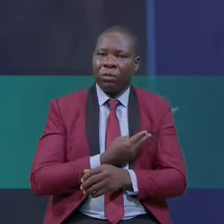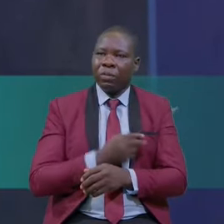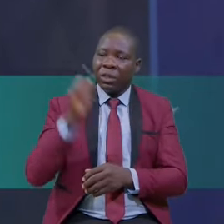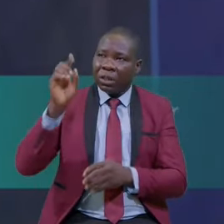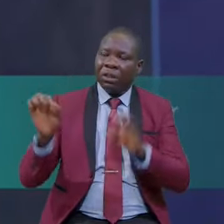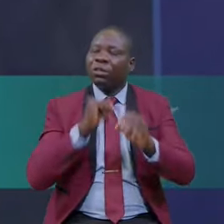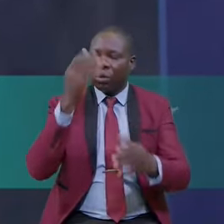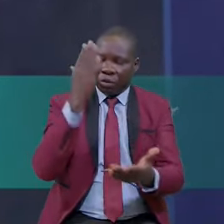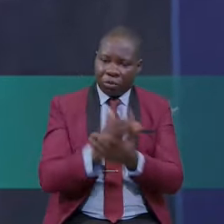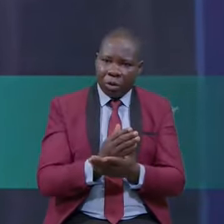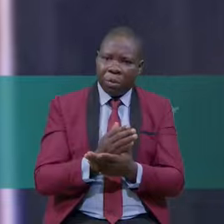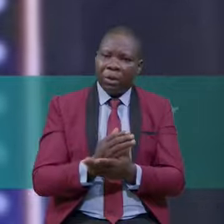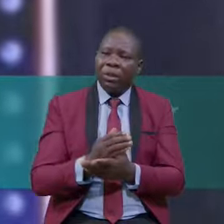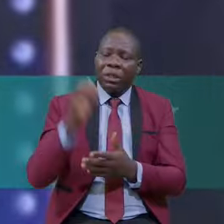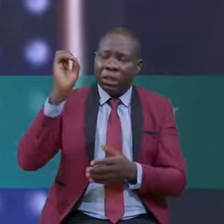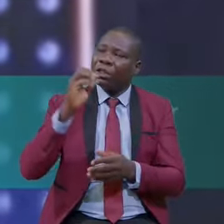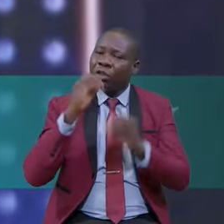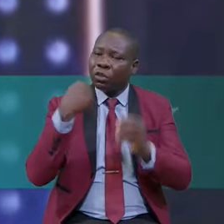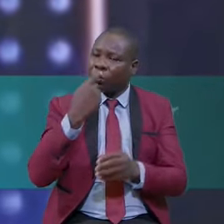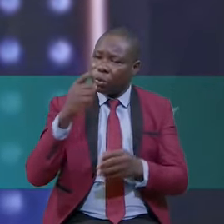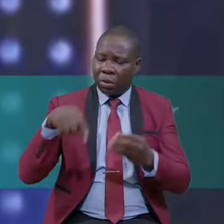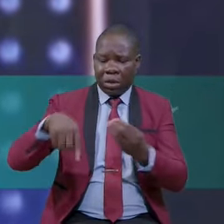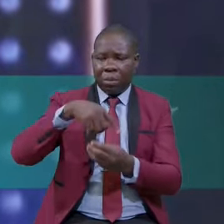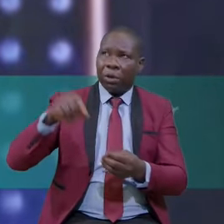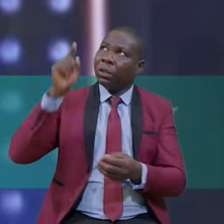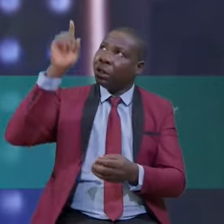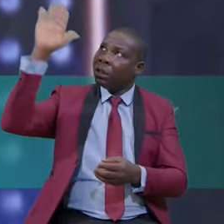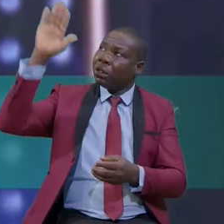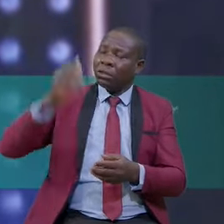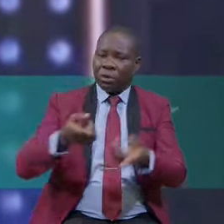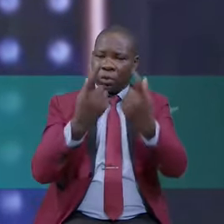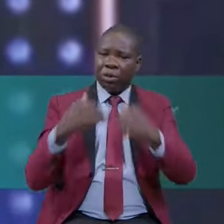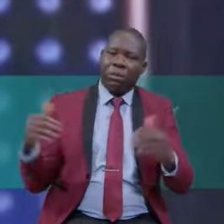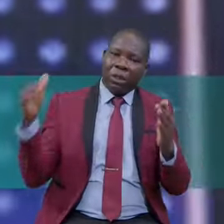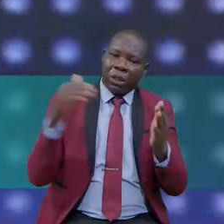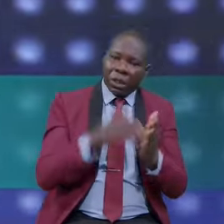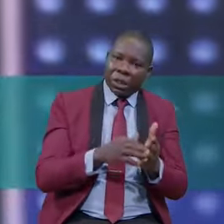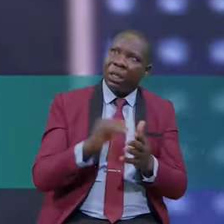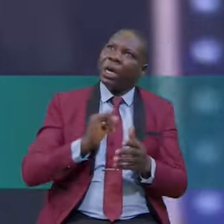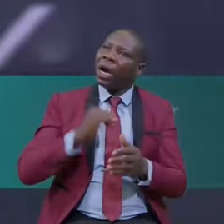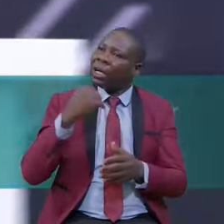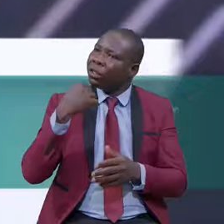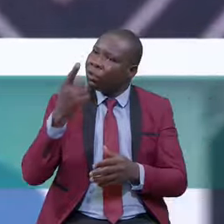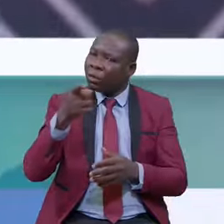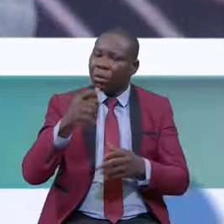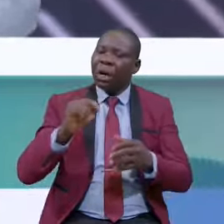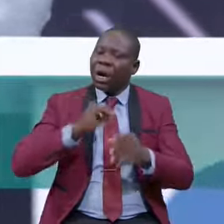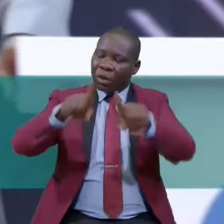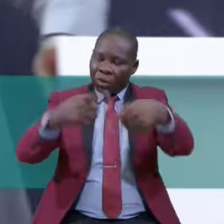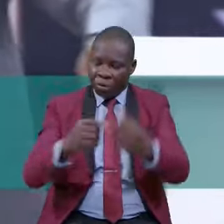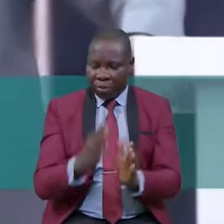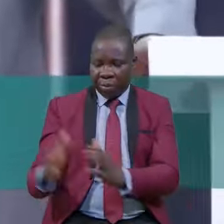son retour. Il a dit, je vous dis, je vais vous préparer une place. Si je m'en vais vous préparer une place, je